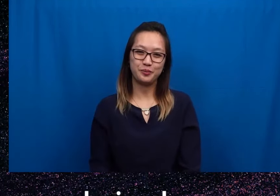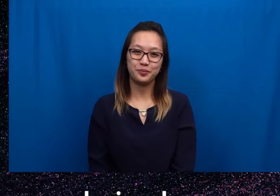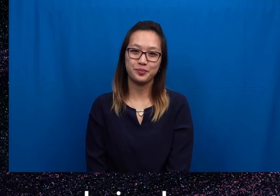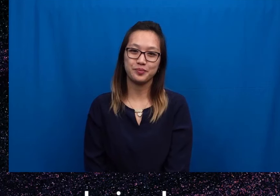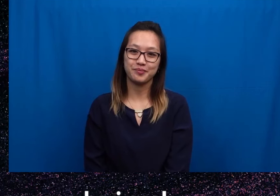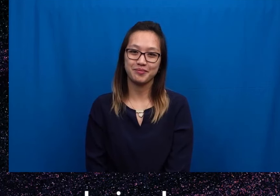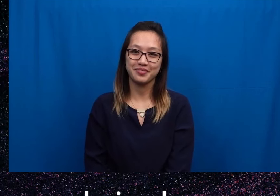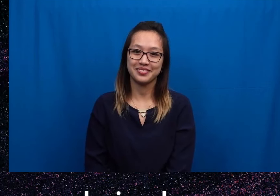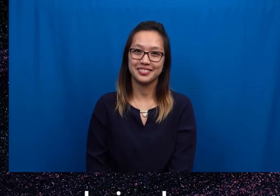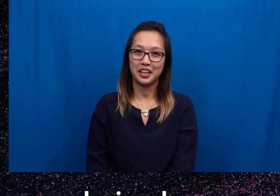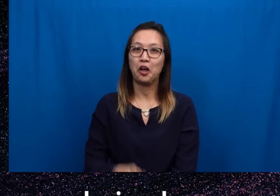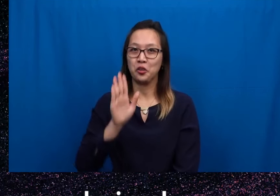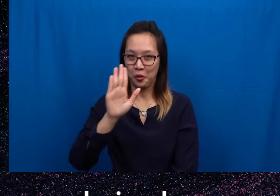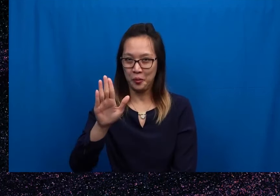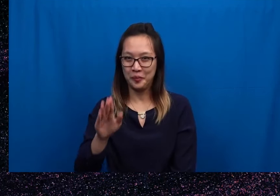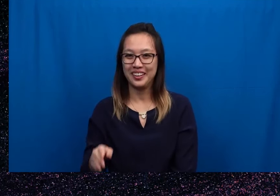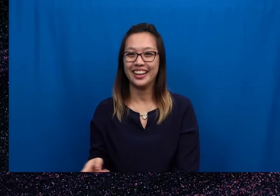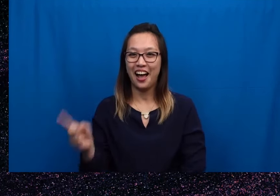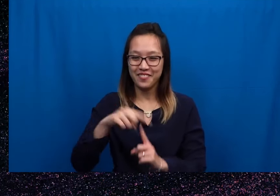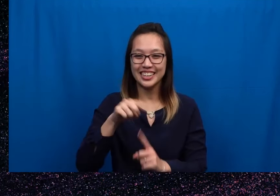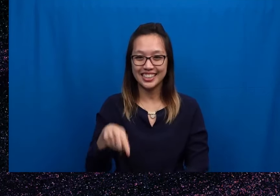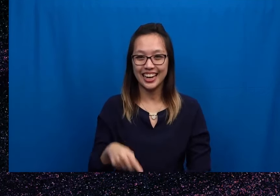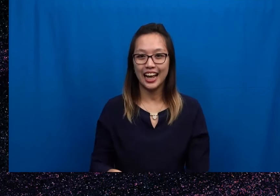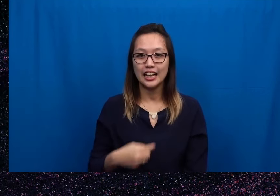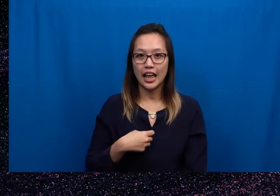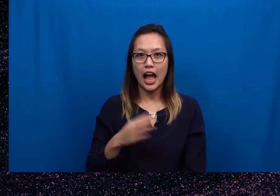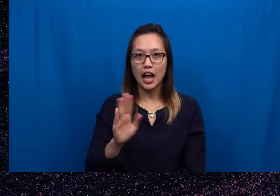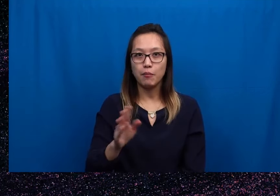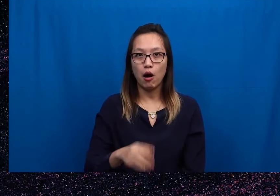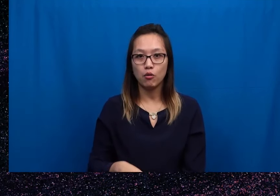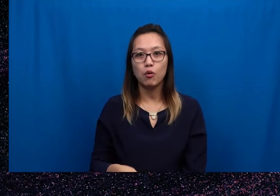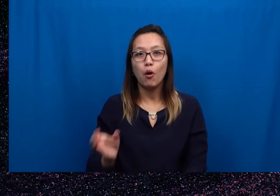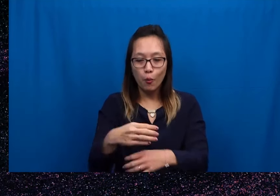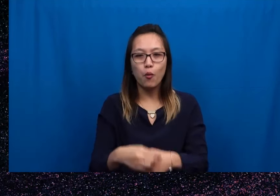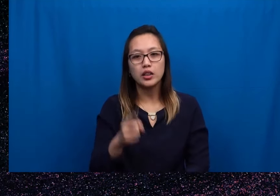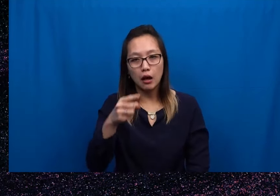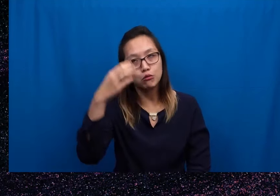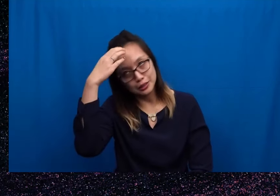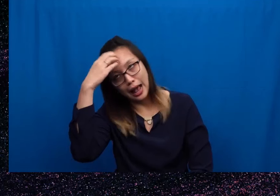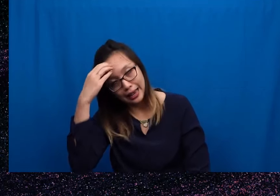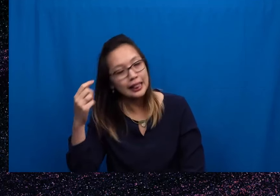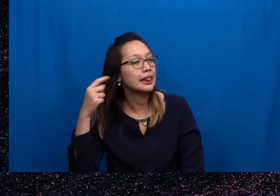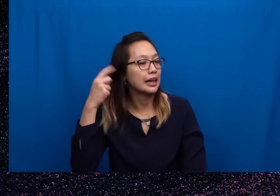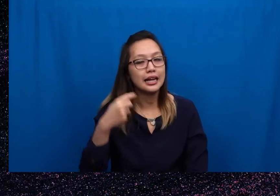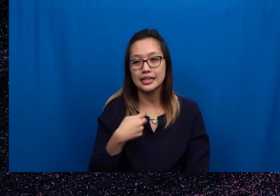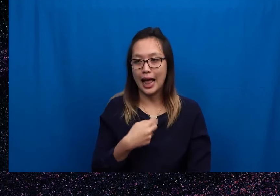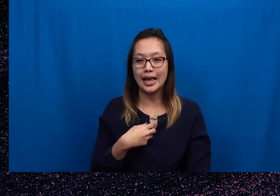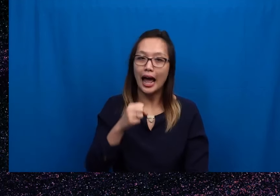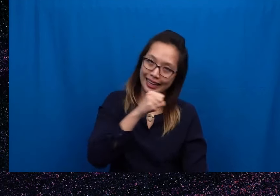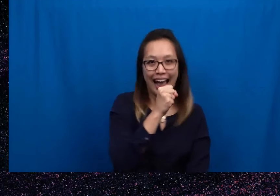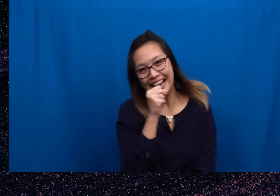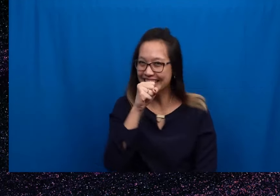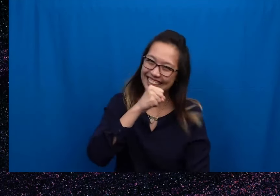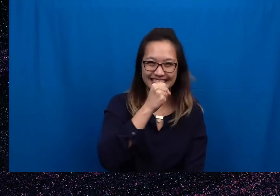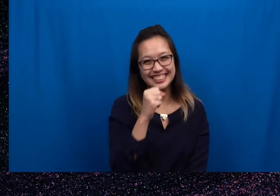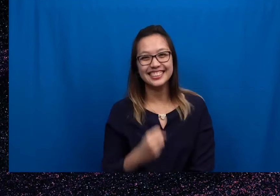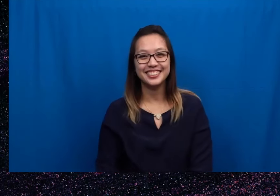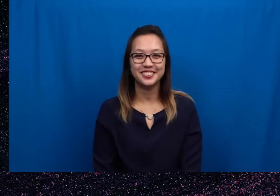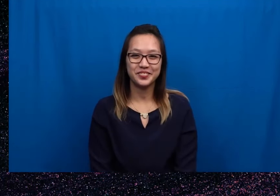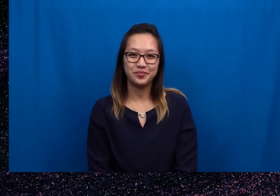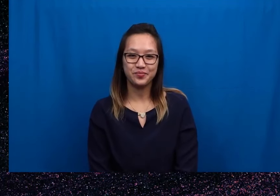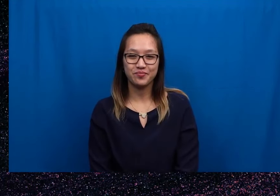hidup. Ya, cukup sampai di sini. Saya tidak mau menyiksa saudara lebih lama lagi. Ya, haleluya. Saya yakin saudara